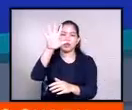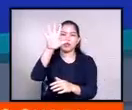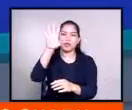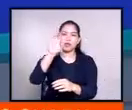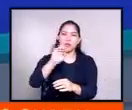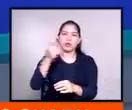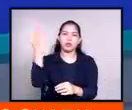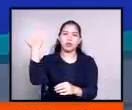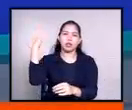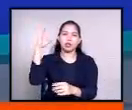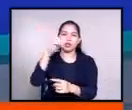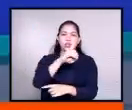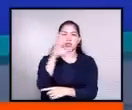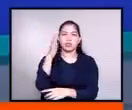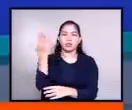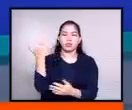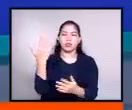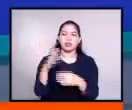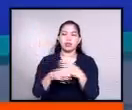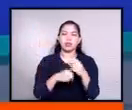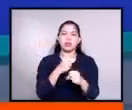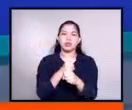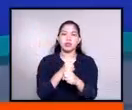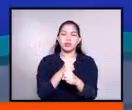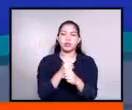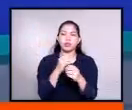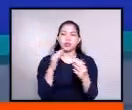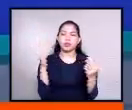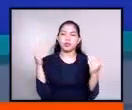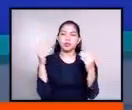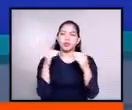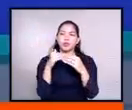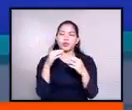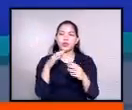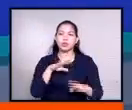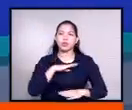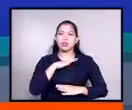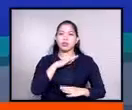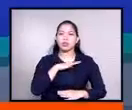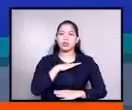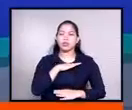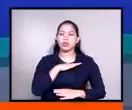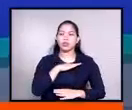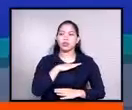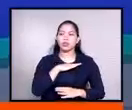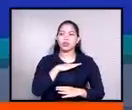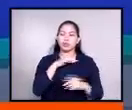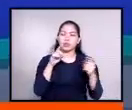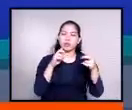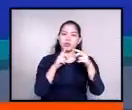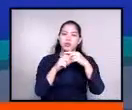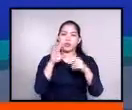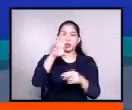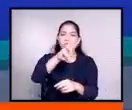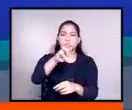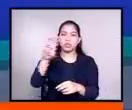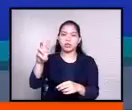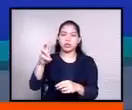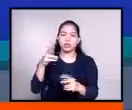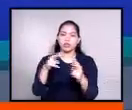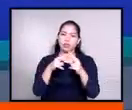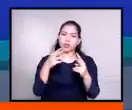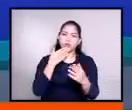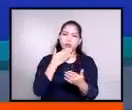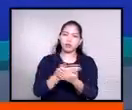kumpara noong Desyembre ng nakaraang taon. Katumbas naman ito ng net satisfaction na positive 66 o very good pa